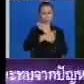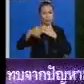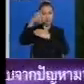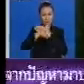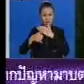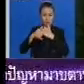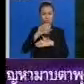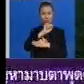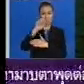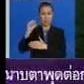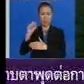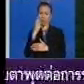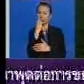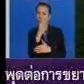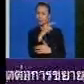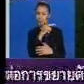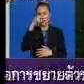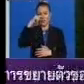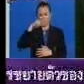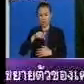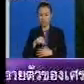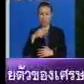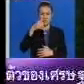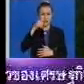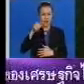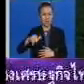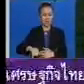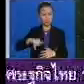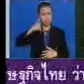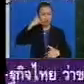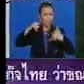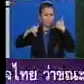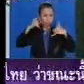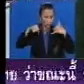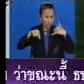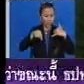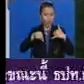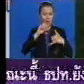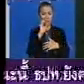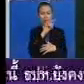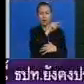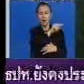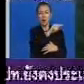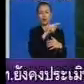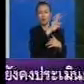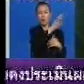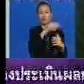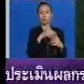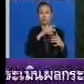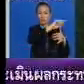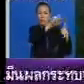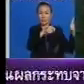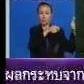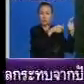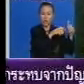แทนราษฎรตั้งข้อสังเกตว่าไทยอาจถูกกัมพูชาดักฟังโทรศัพท์กรณีการจับกุมนายศิวรักษ์ชุติพงษ์วิศวกรไทยซึ่ง